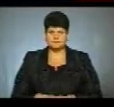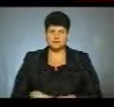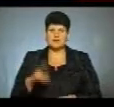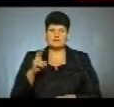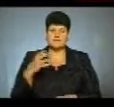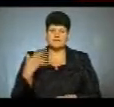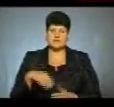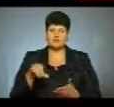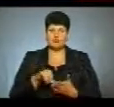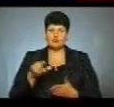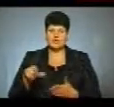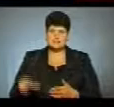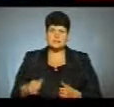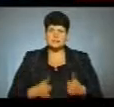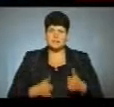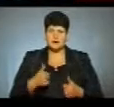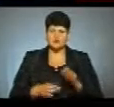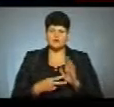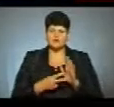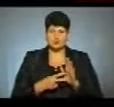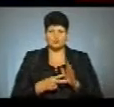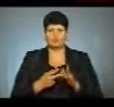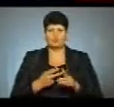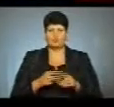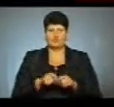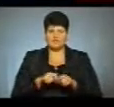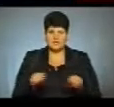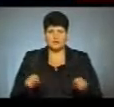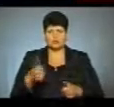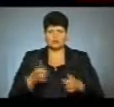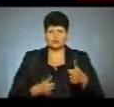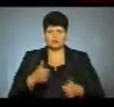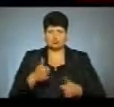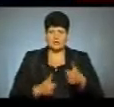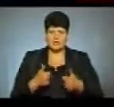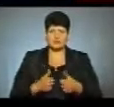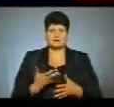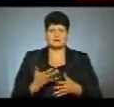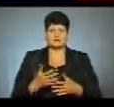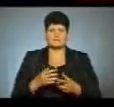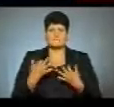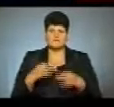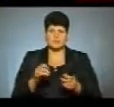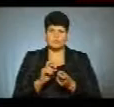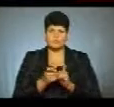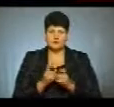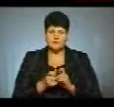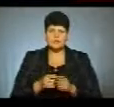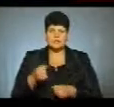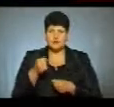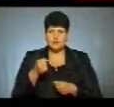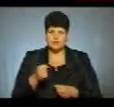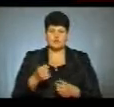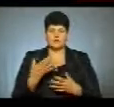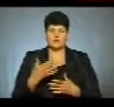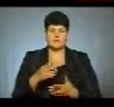250 учасників змагаються в сьомому відкритому турнірі з вільної боротьби на Кубок міського голови Тернополя. Це 26 команд з України, а